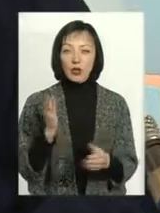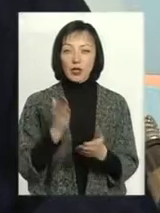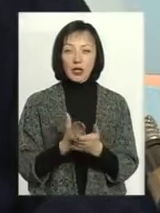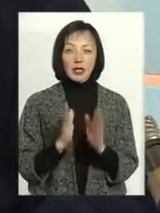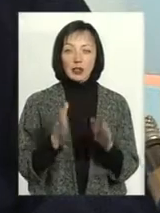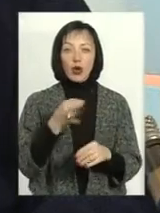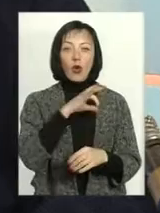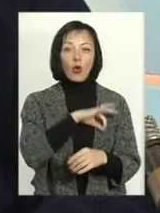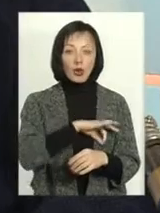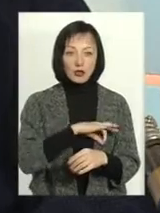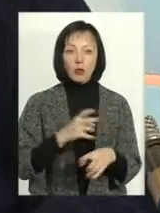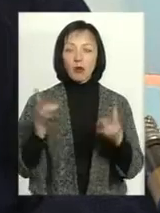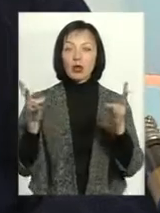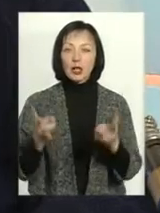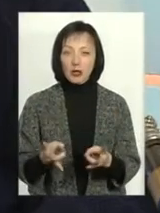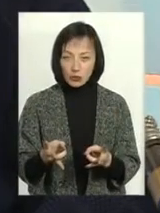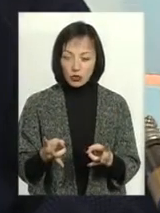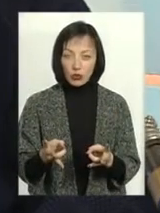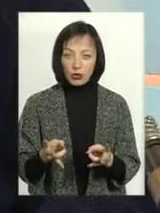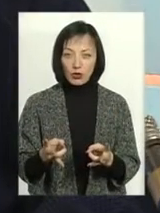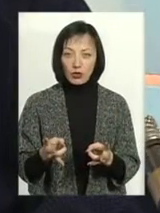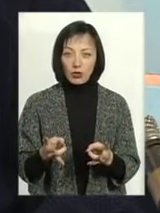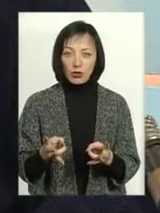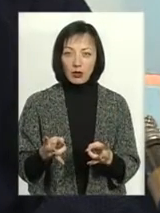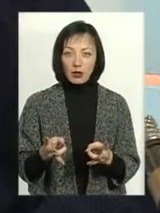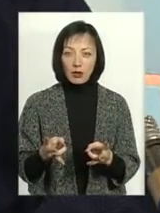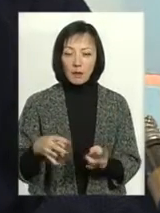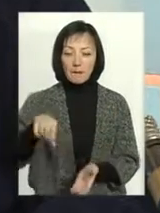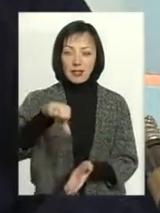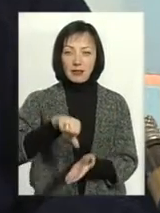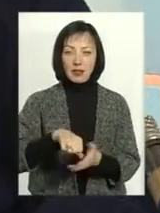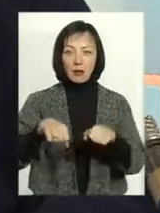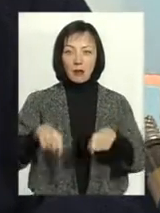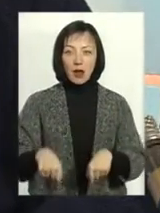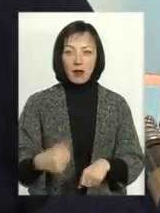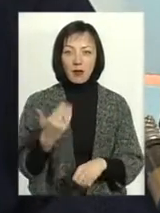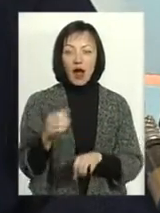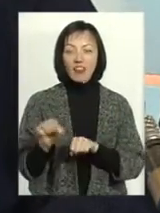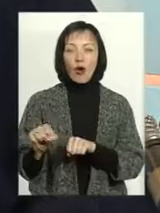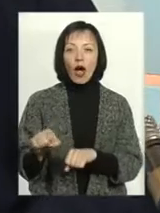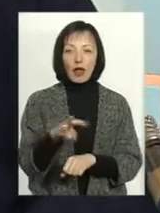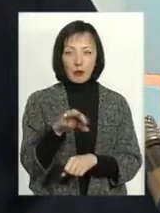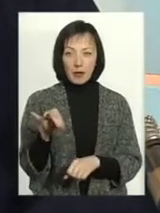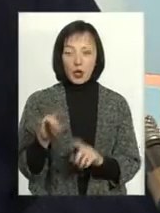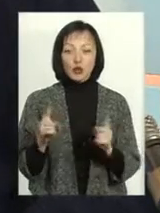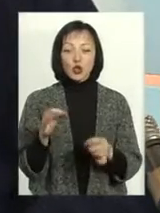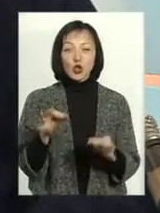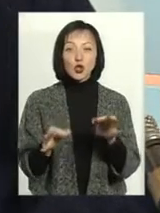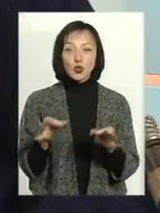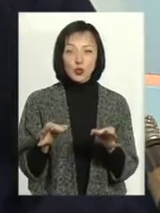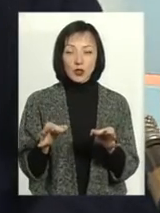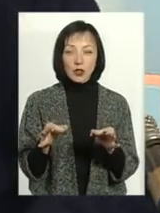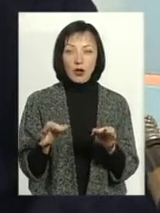що корисною, а безумовно потрібною виключне представництво прав адвокатами. Оскільки судді